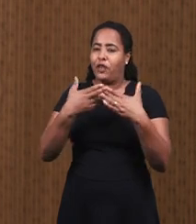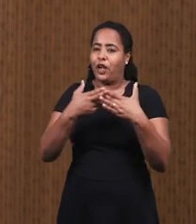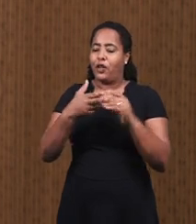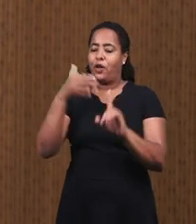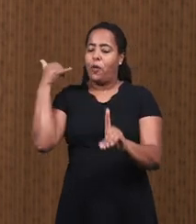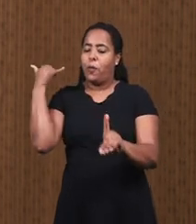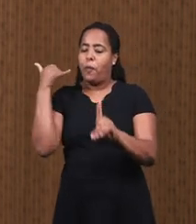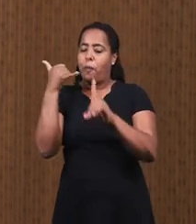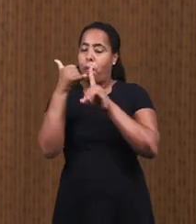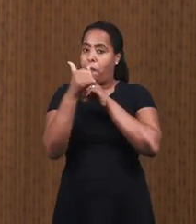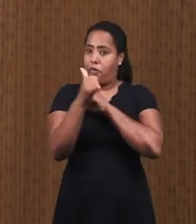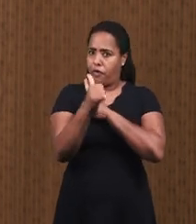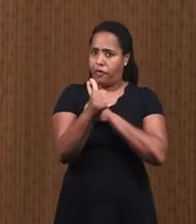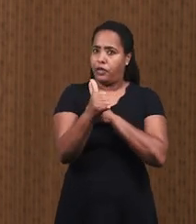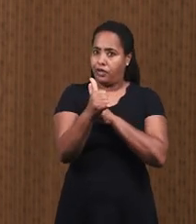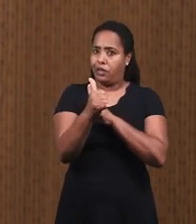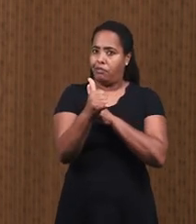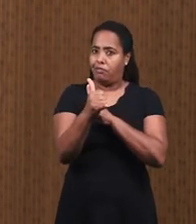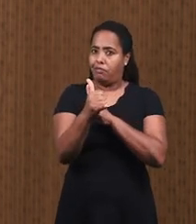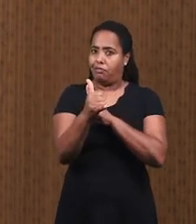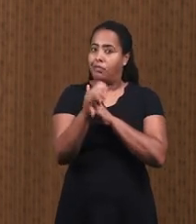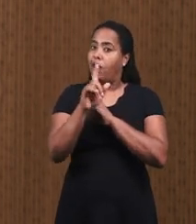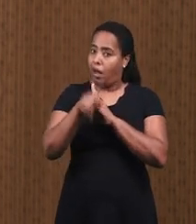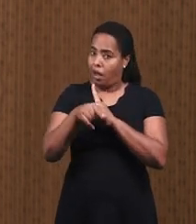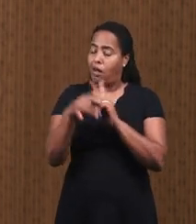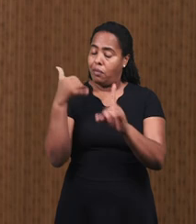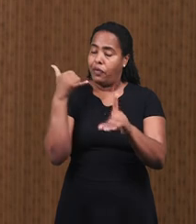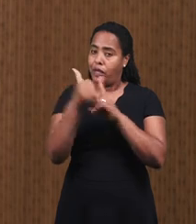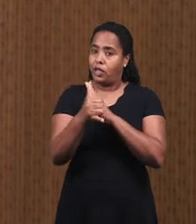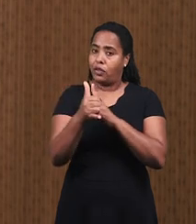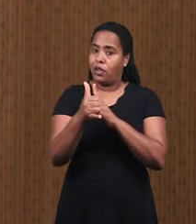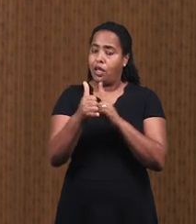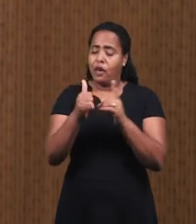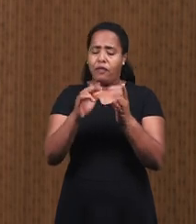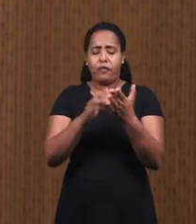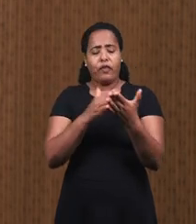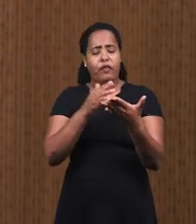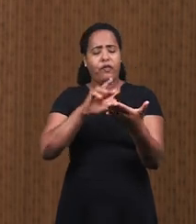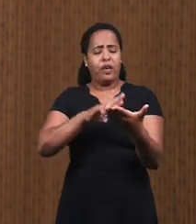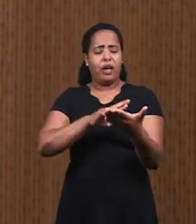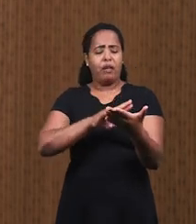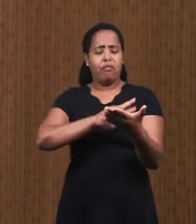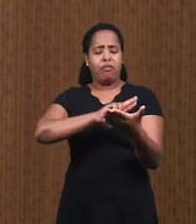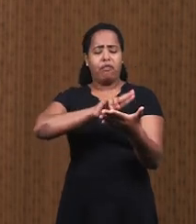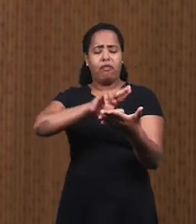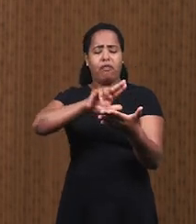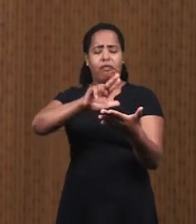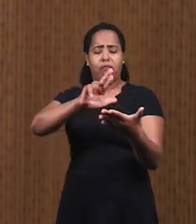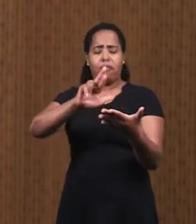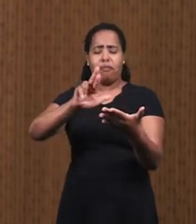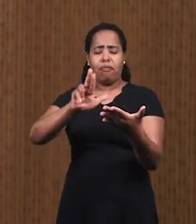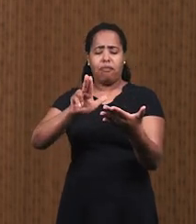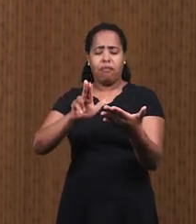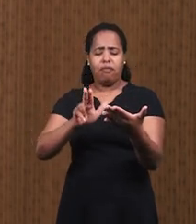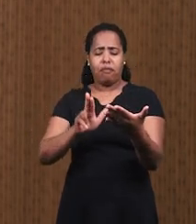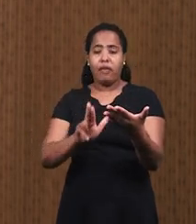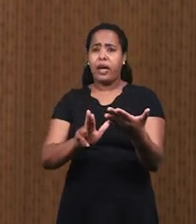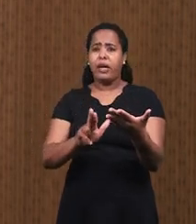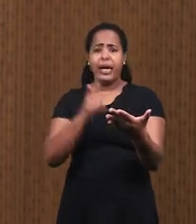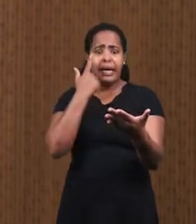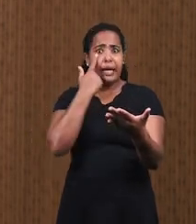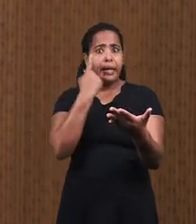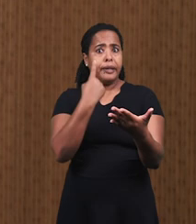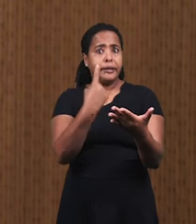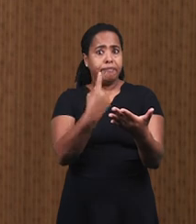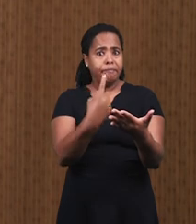qu'il est prophétisé. À l'Ancien Testament, Jésus est prophétique. On voit Jésus dans plusieurs figures de l'Ancien